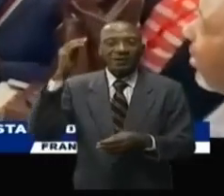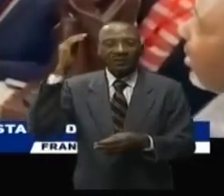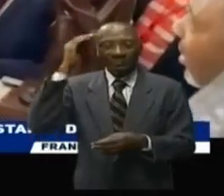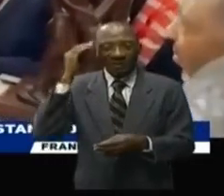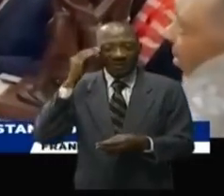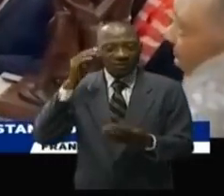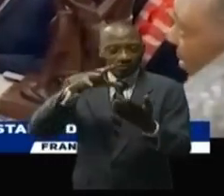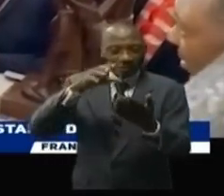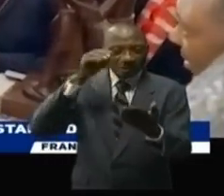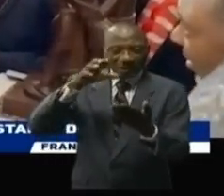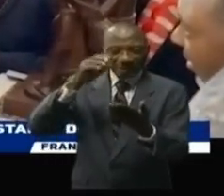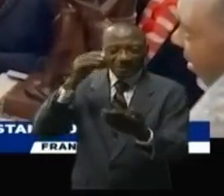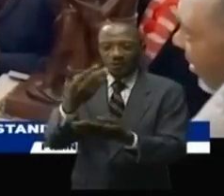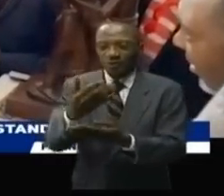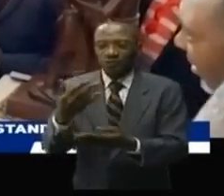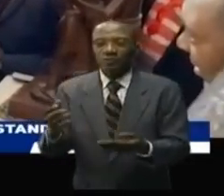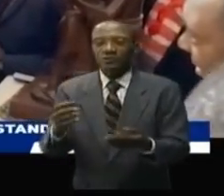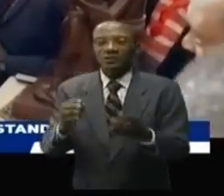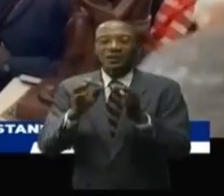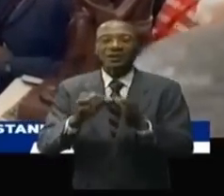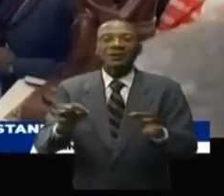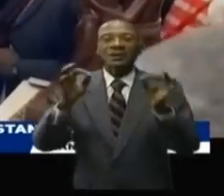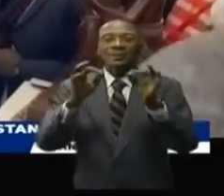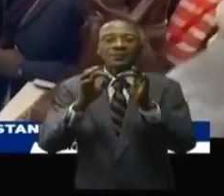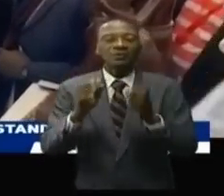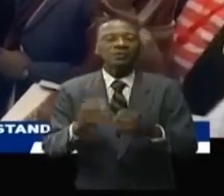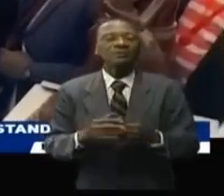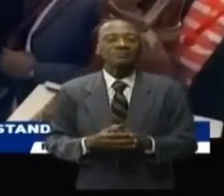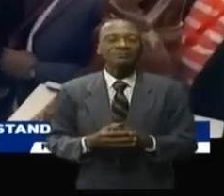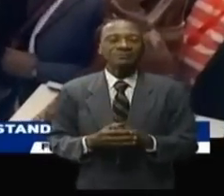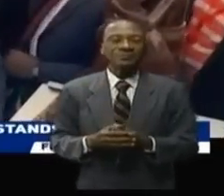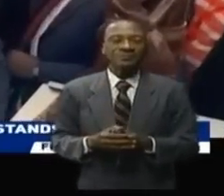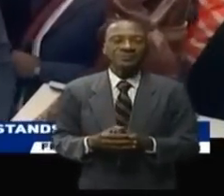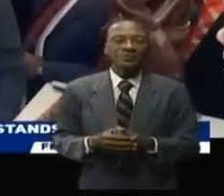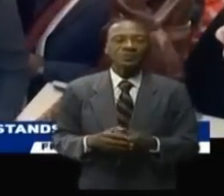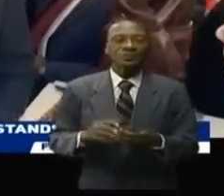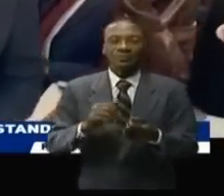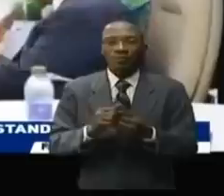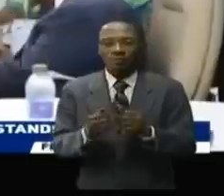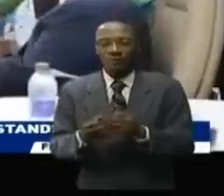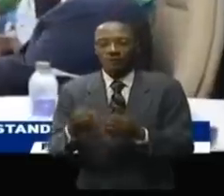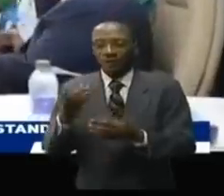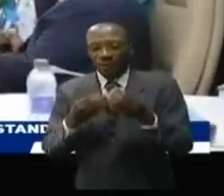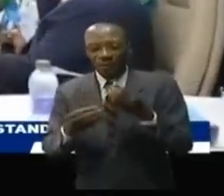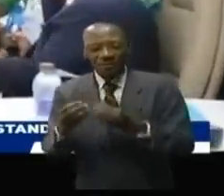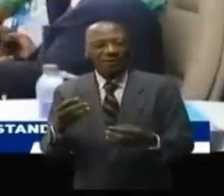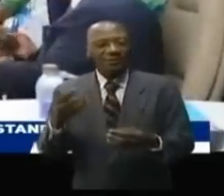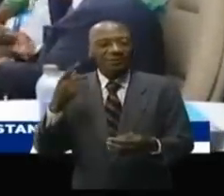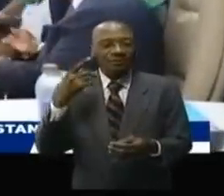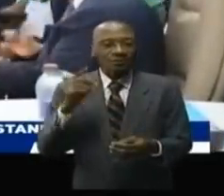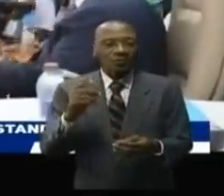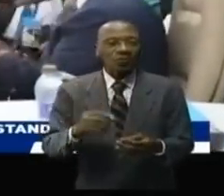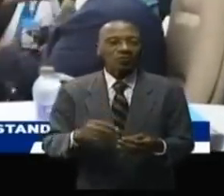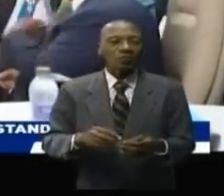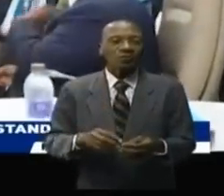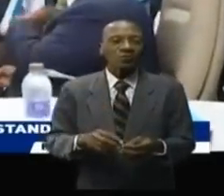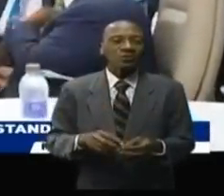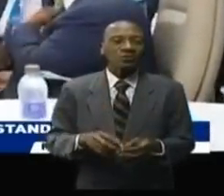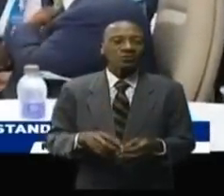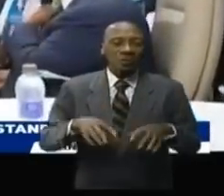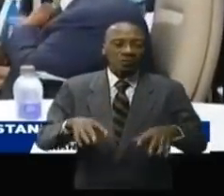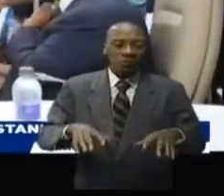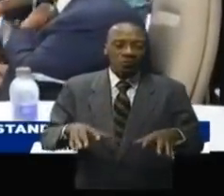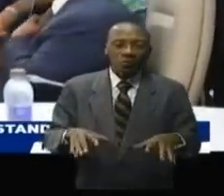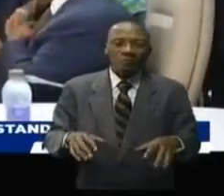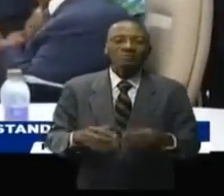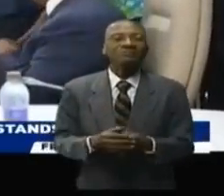importants. Insister sur les drames humanitaires que vit la République démocratique du Congo à cause de l'agression dans sa partie